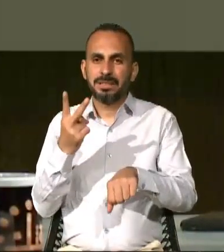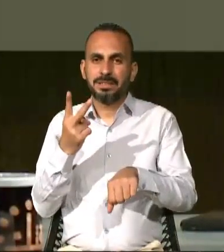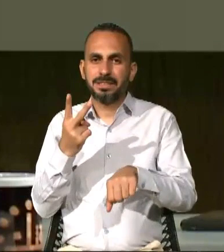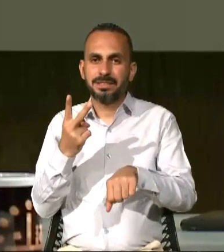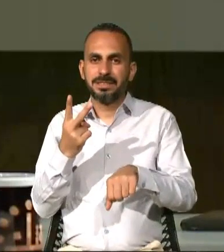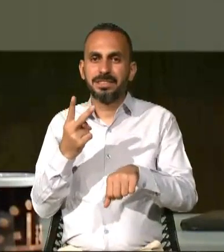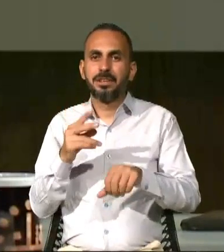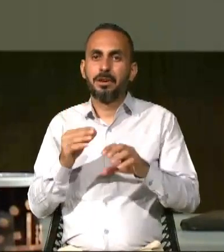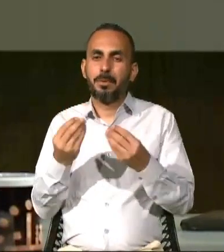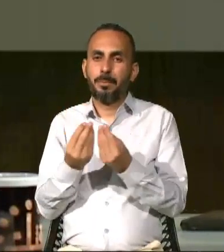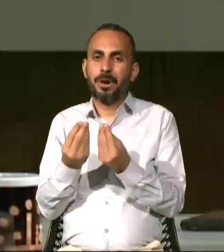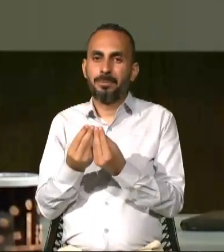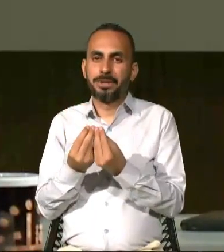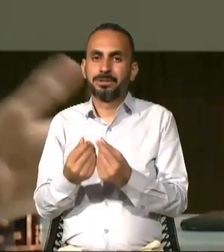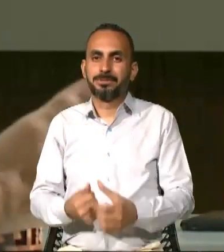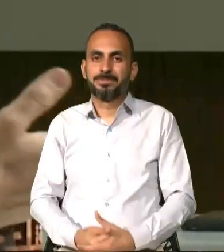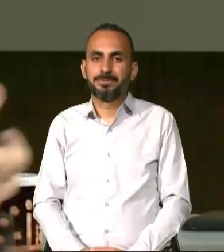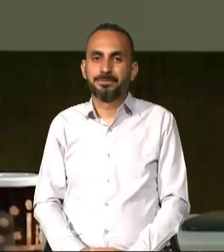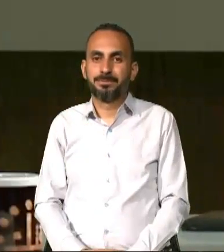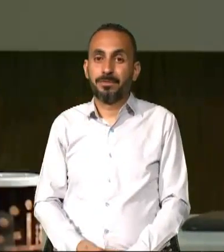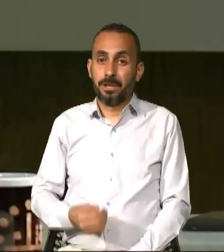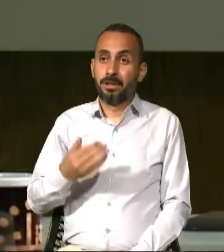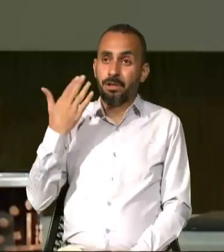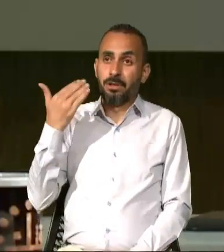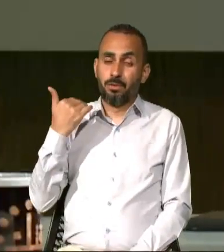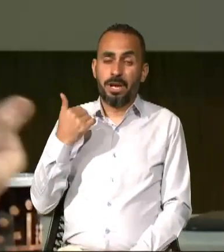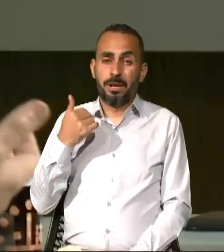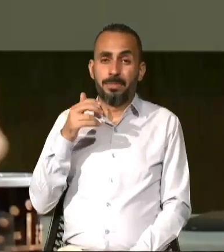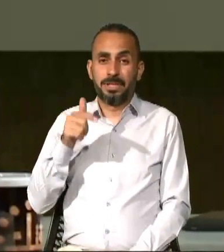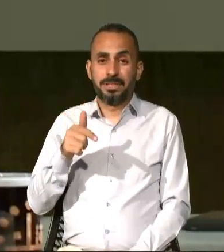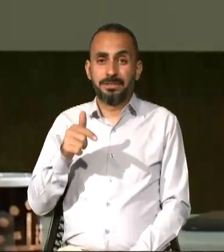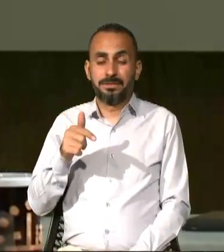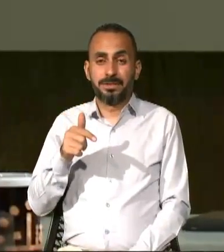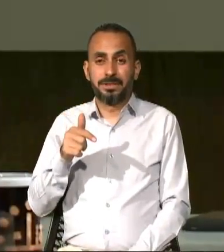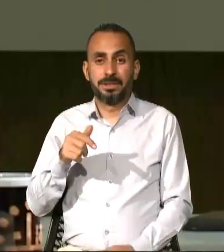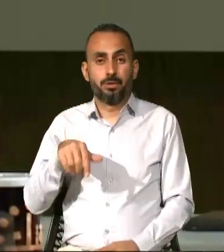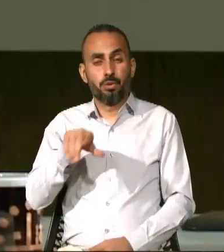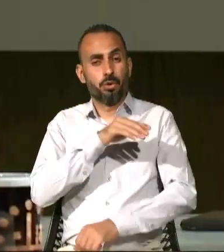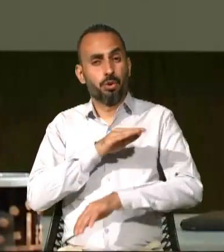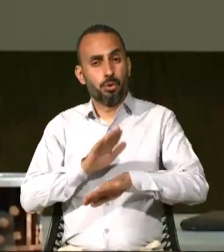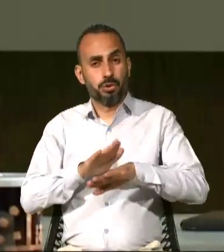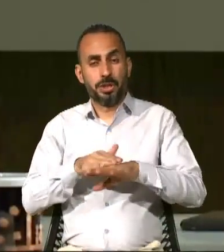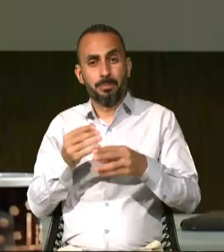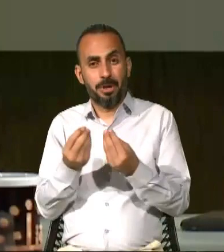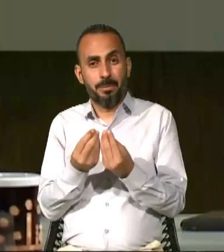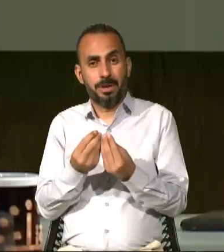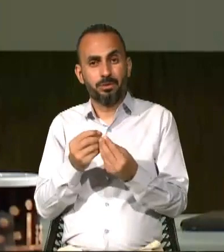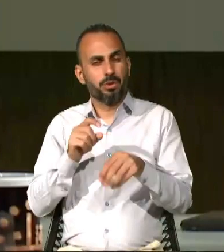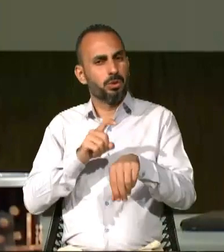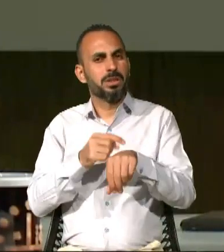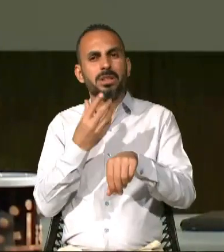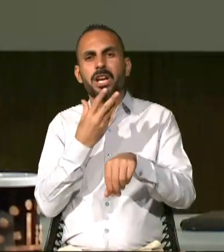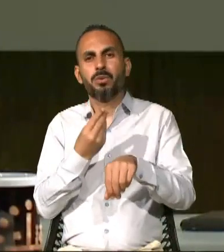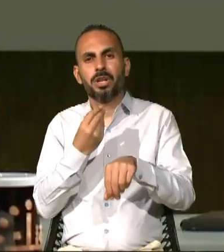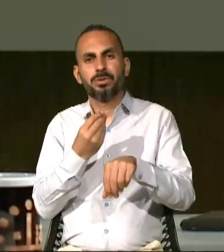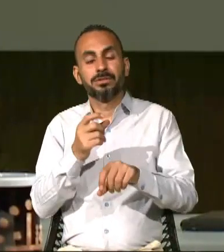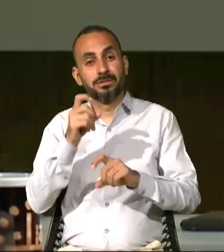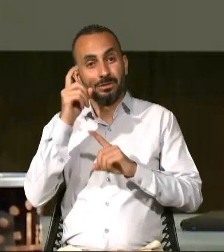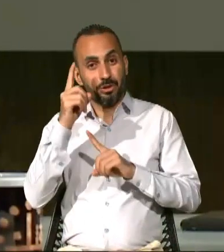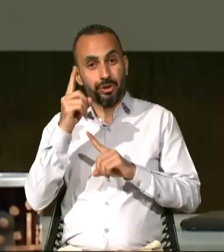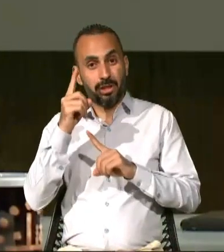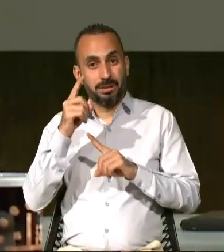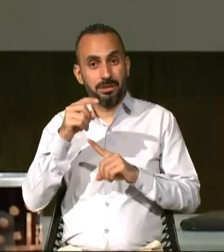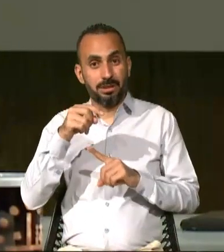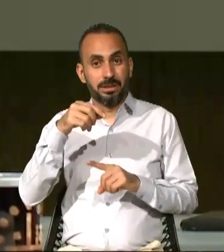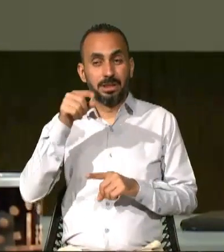قوي. فنعمل كده، وعملنا كده قبل كده وكان الحلقه ناجحه جدا. يس. نعمل كده بنعمه الله، تشجعنا